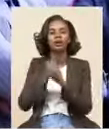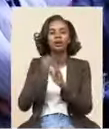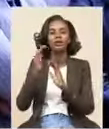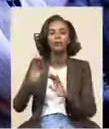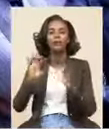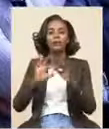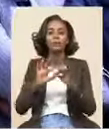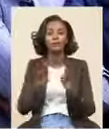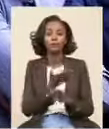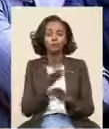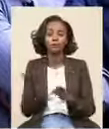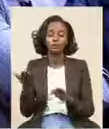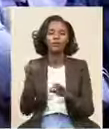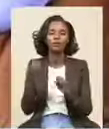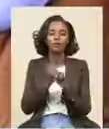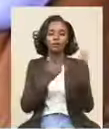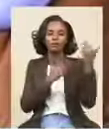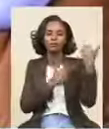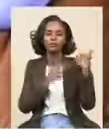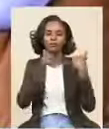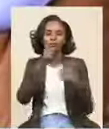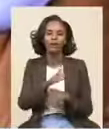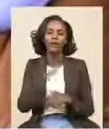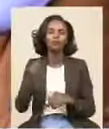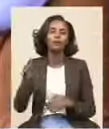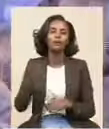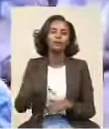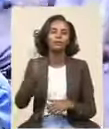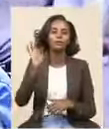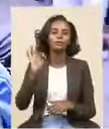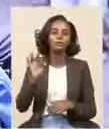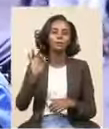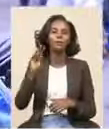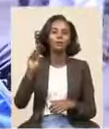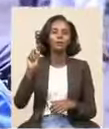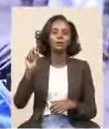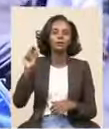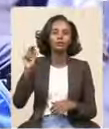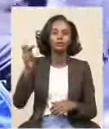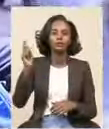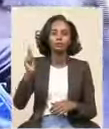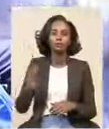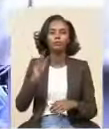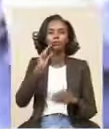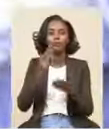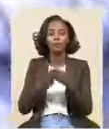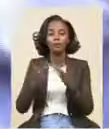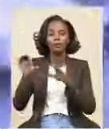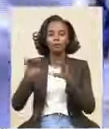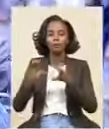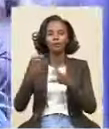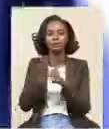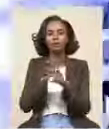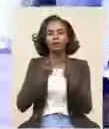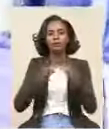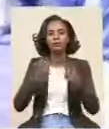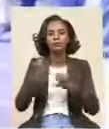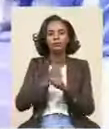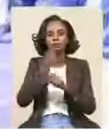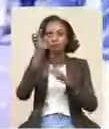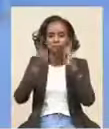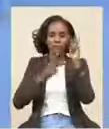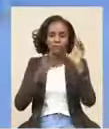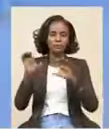የሰራተኛና ማህበራዊ ጉዳይ የስራ ኃላፊዎች አዲስ አበባ የሚገኘውን የመቄዶንያ በጎ አድራጎት ድርጅት ይፋዊ የስራ ጉብኝት